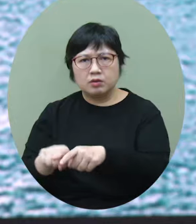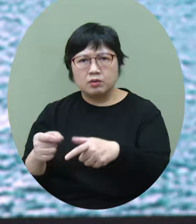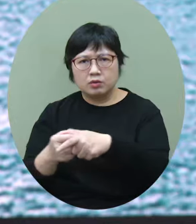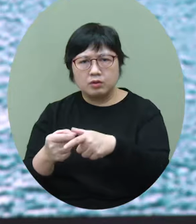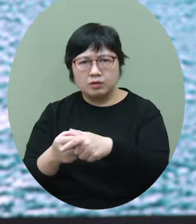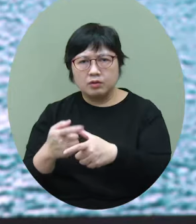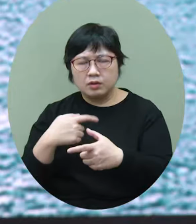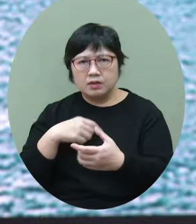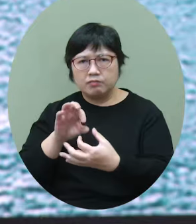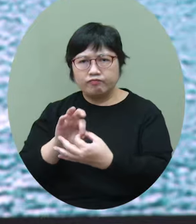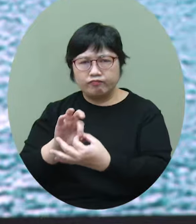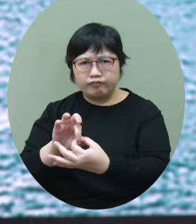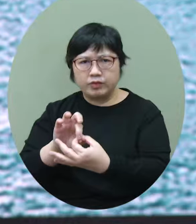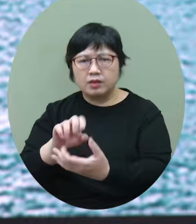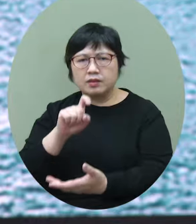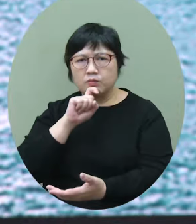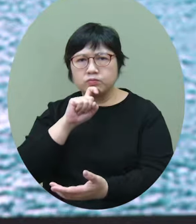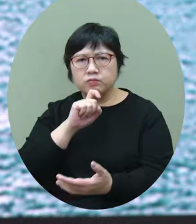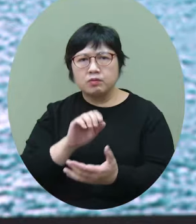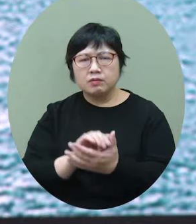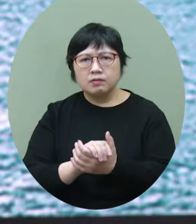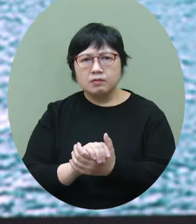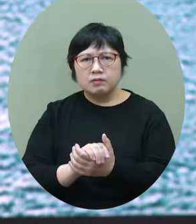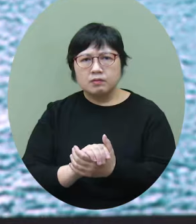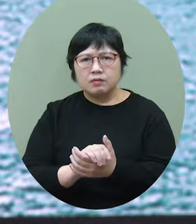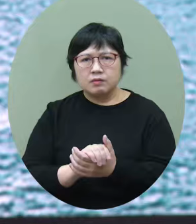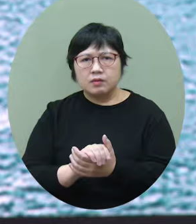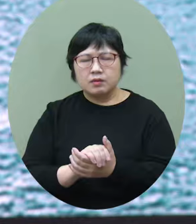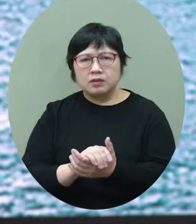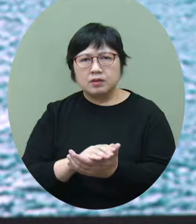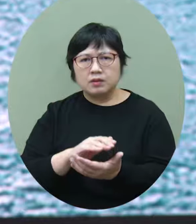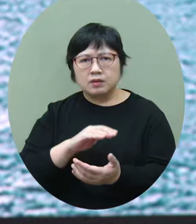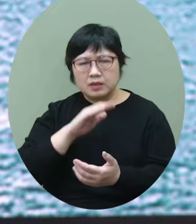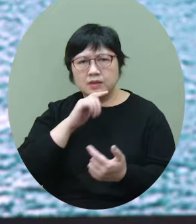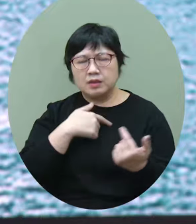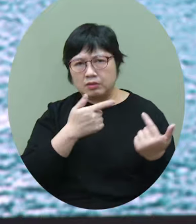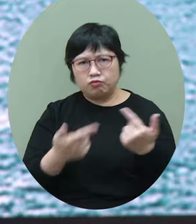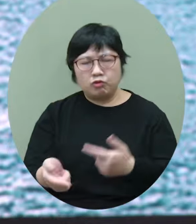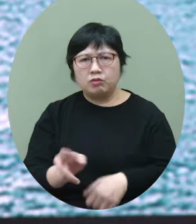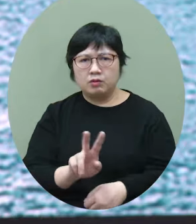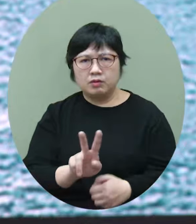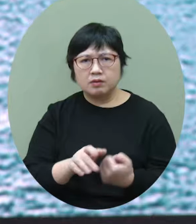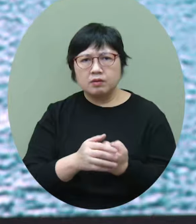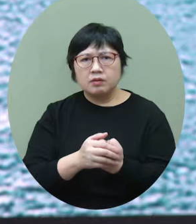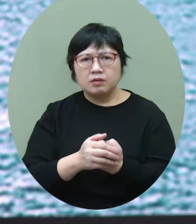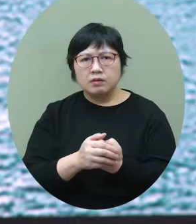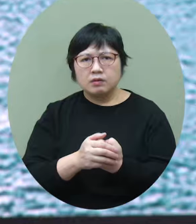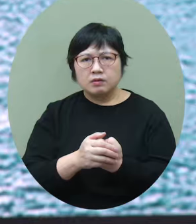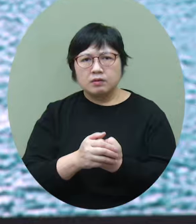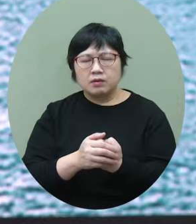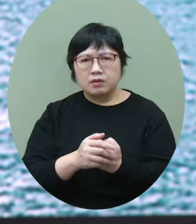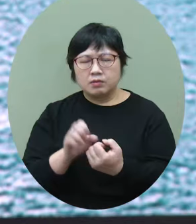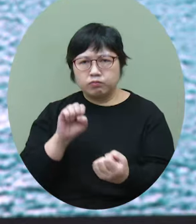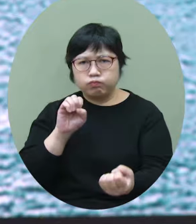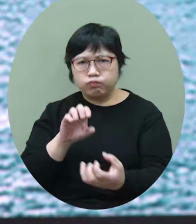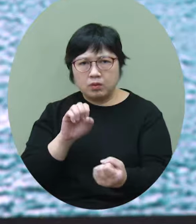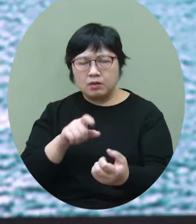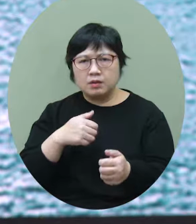緊密的接觸的緊密的聯繫、啊、我們接下來都一路會這樣做的也都會保持一定的緊密溝通啦跟